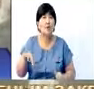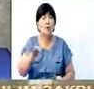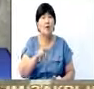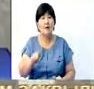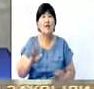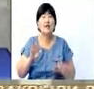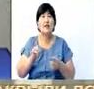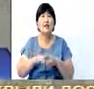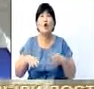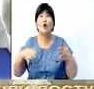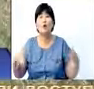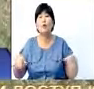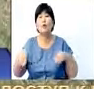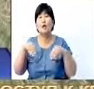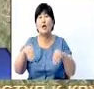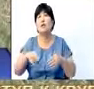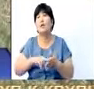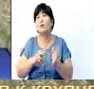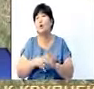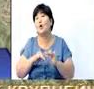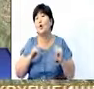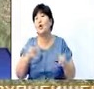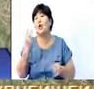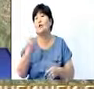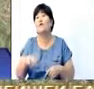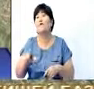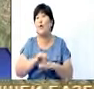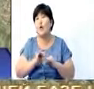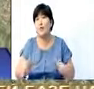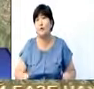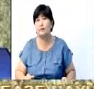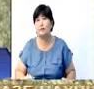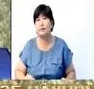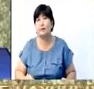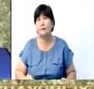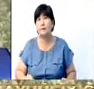В этой связи площадь агрозоны планируется увеличить вдвое. Айгуля